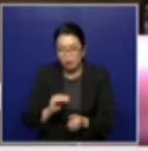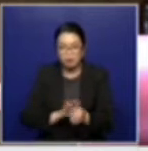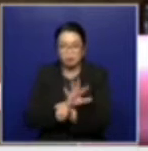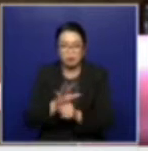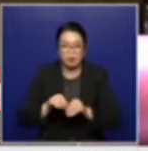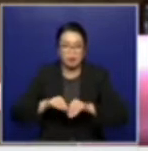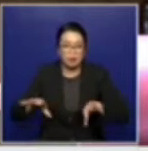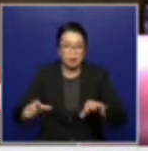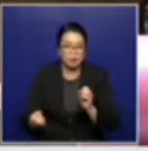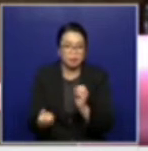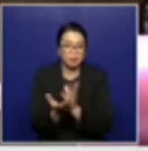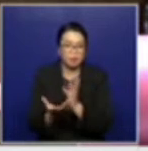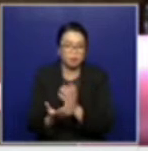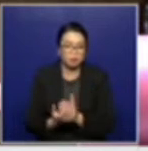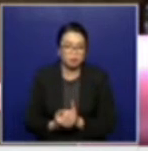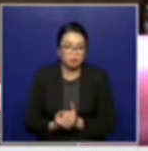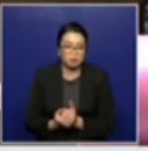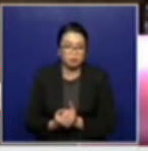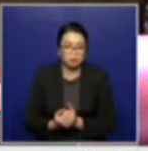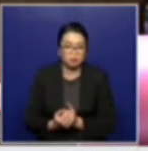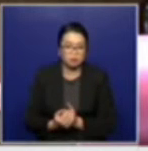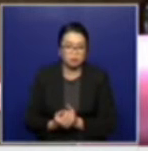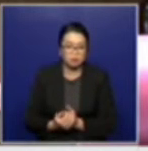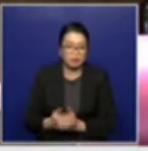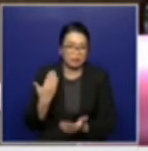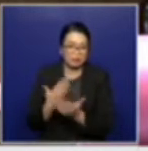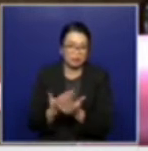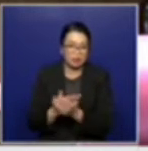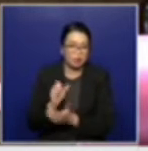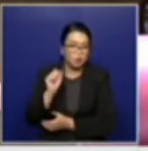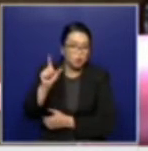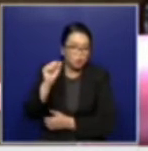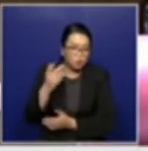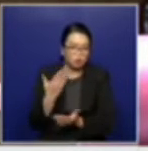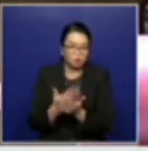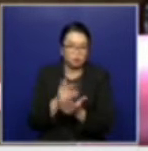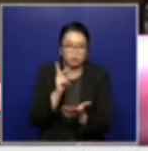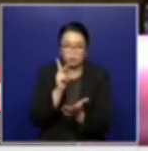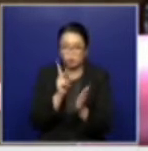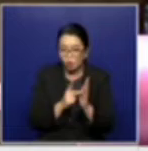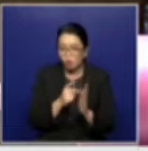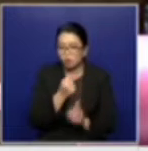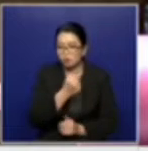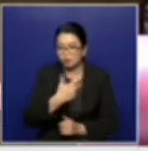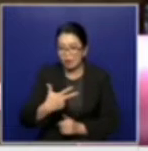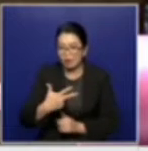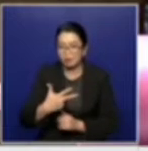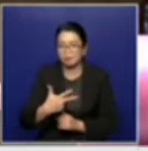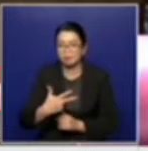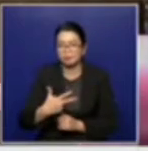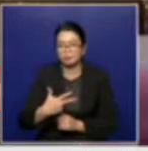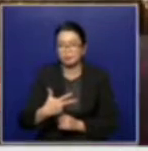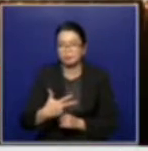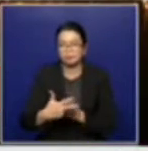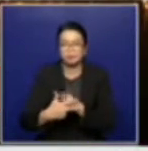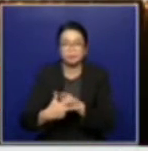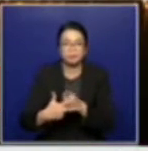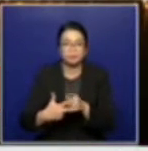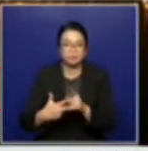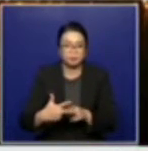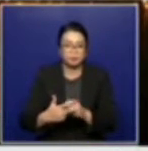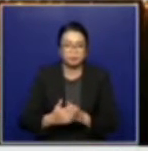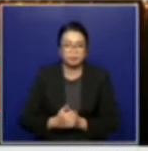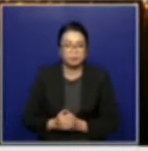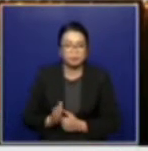คโรนาเป็นพระราชกำหนดเงินกู้3ฉบับขอสไลด์ต่อไปครับเรา